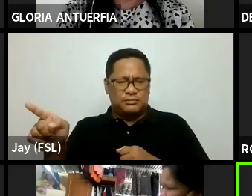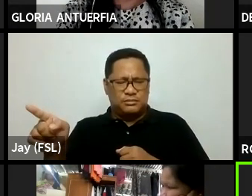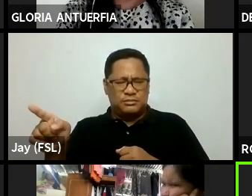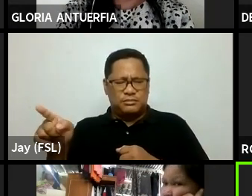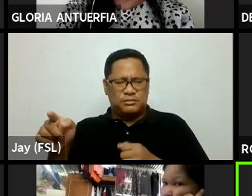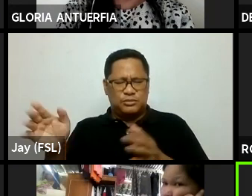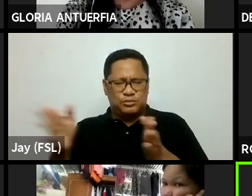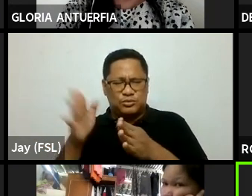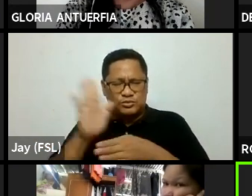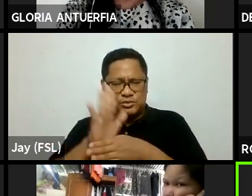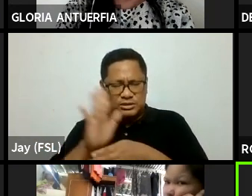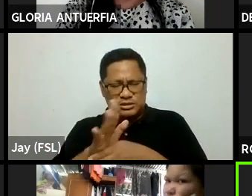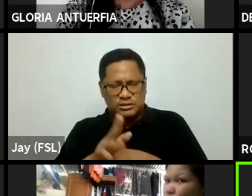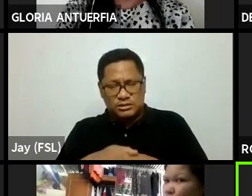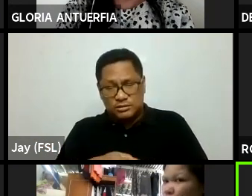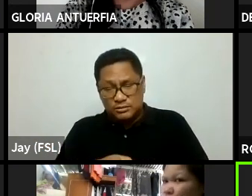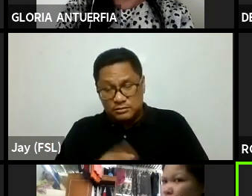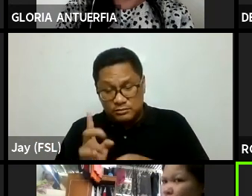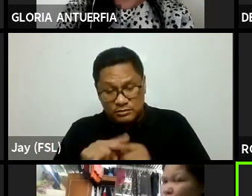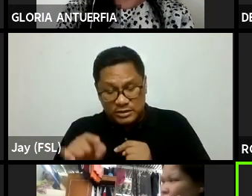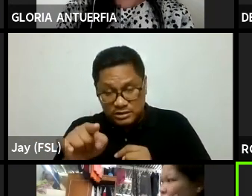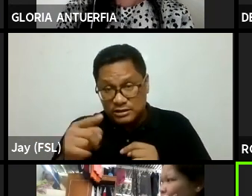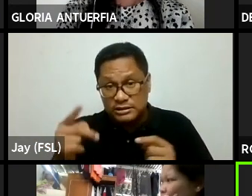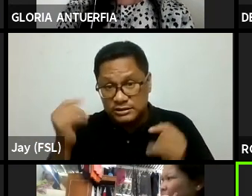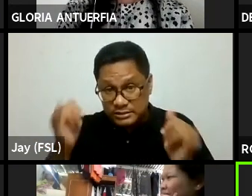Okay, sige. Pero naghahanap ka pa ng job?